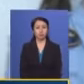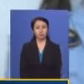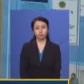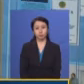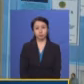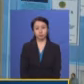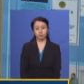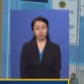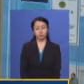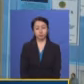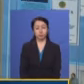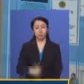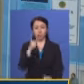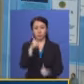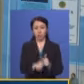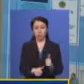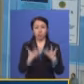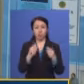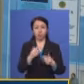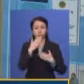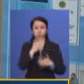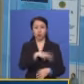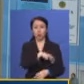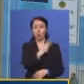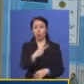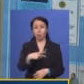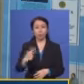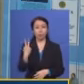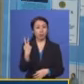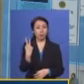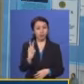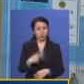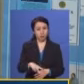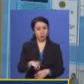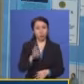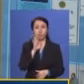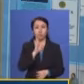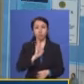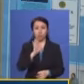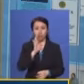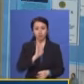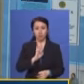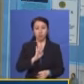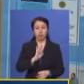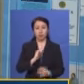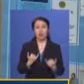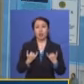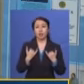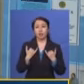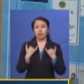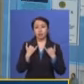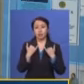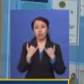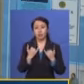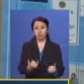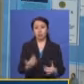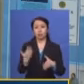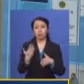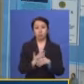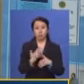анонимность. Ежедневно обращаются около 20 женщин для принятия мер к